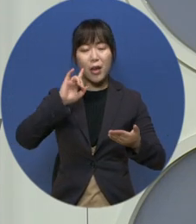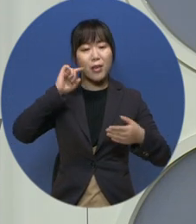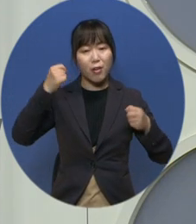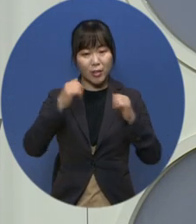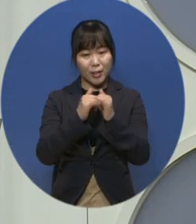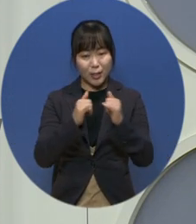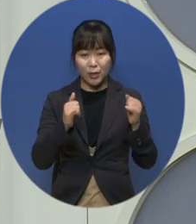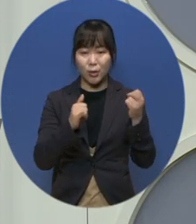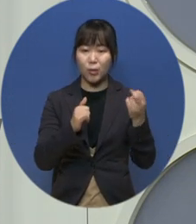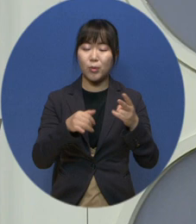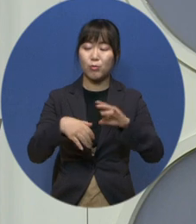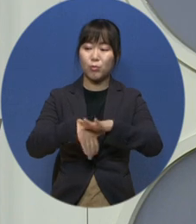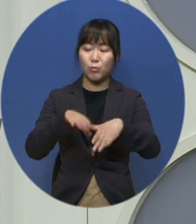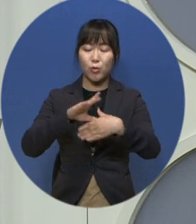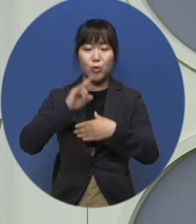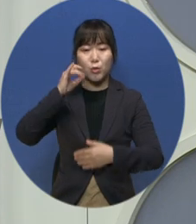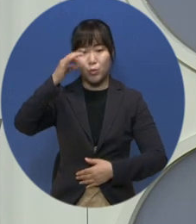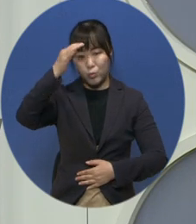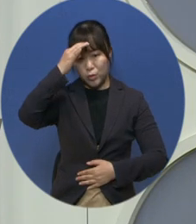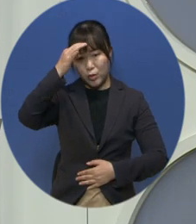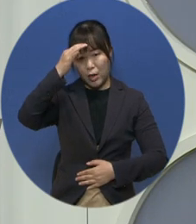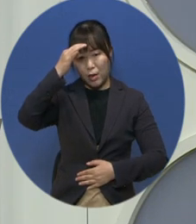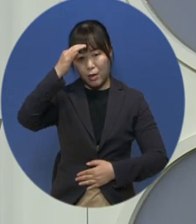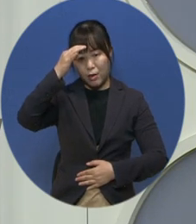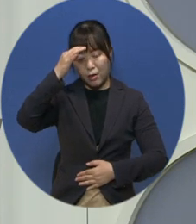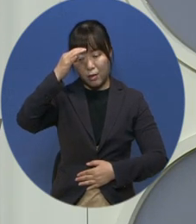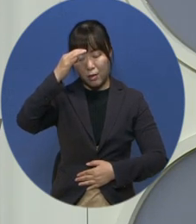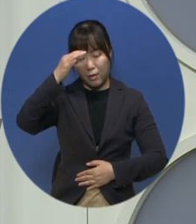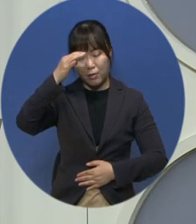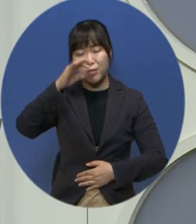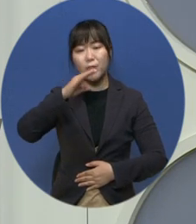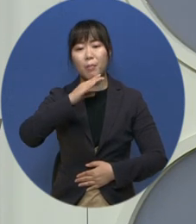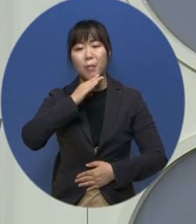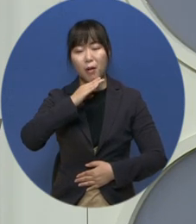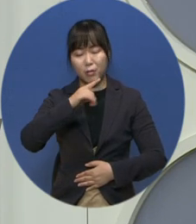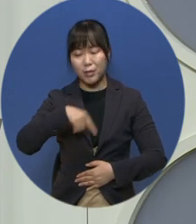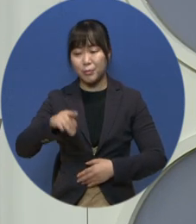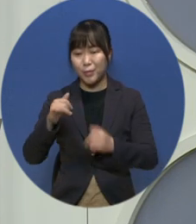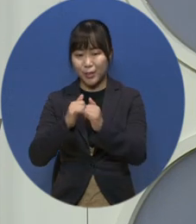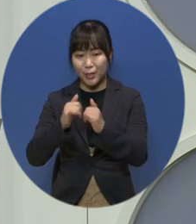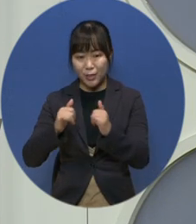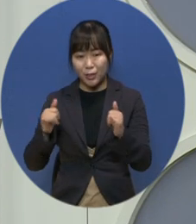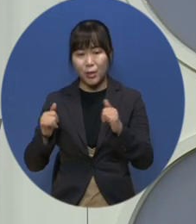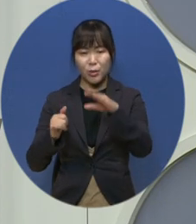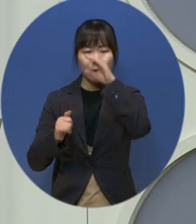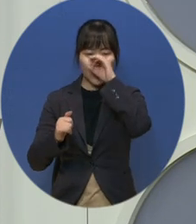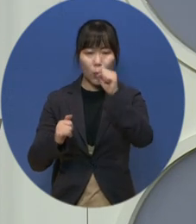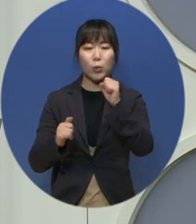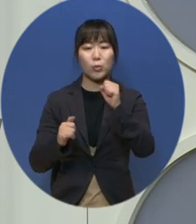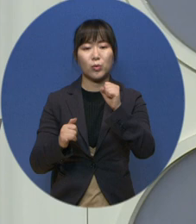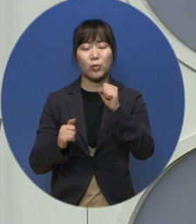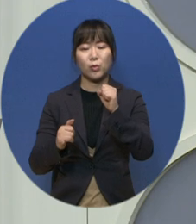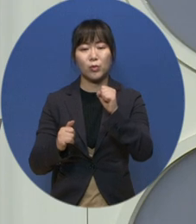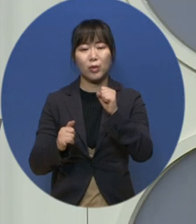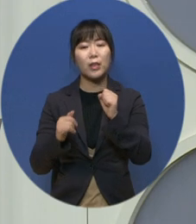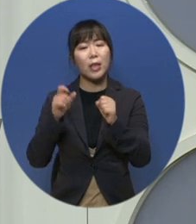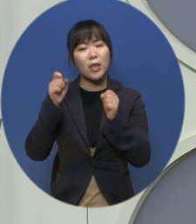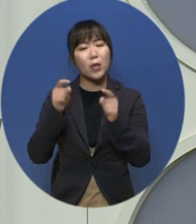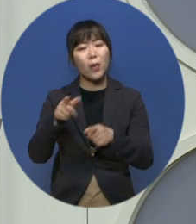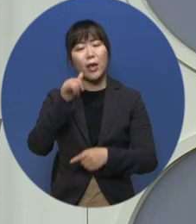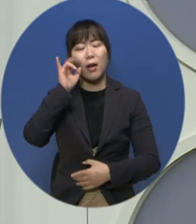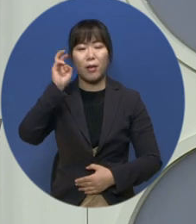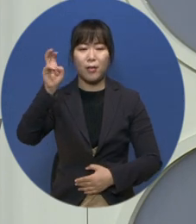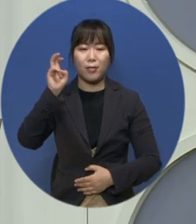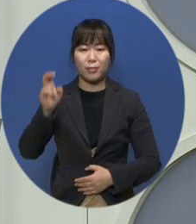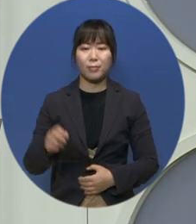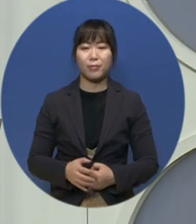사람이나 아니면 저변의 문화예술을 하시는 분들에게 상당히 좋은 어떤 이슈가 되고 기회가 되지 않나 이렇게